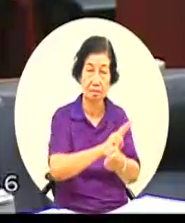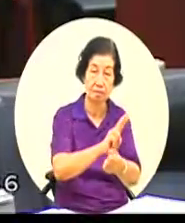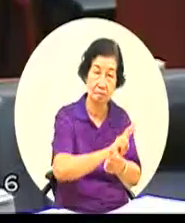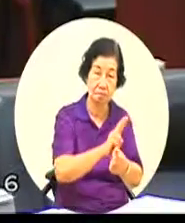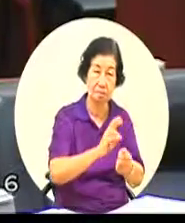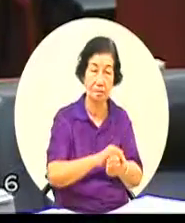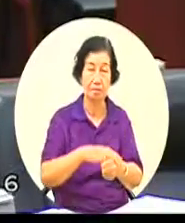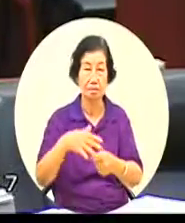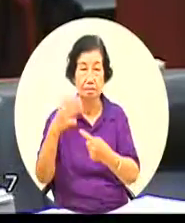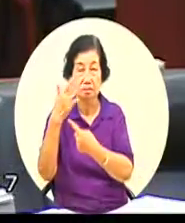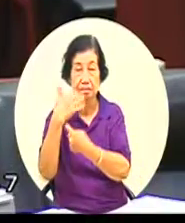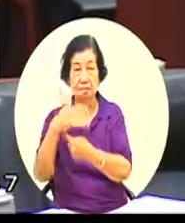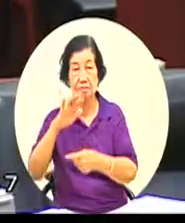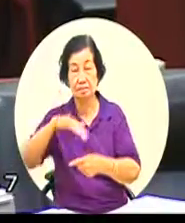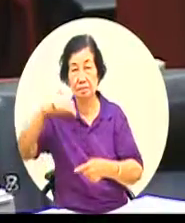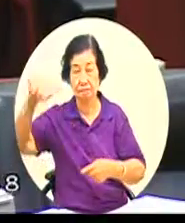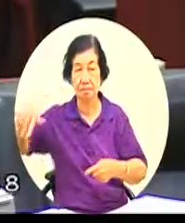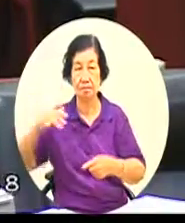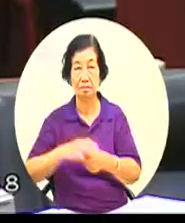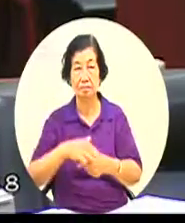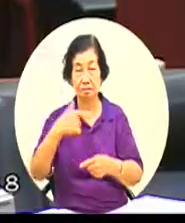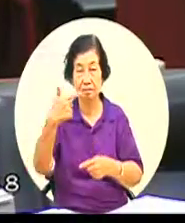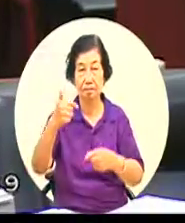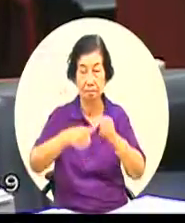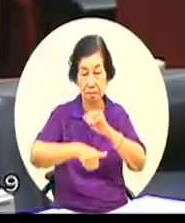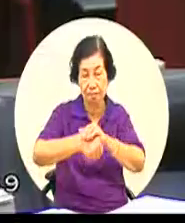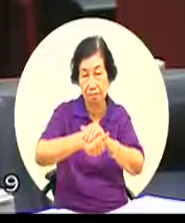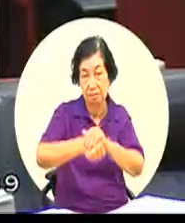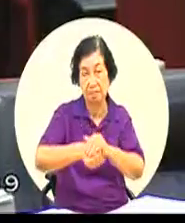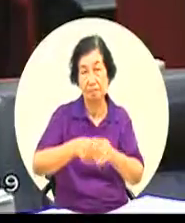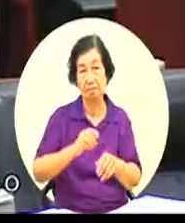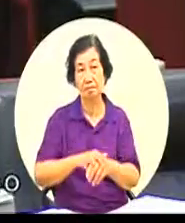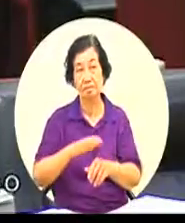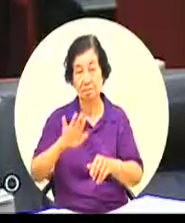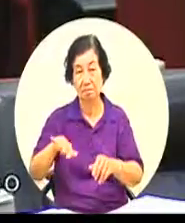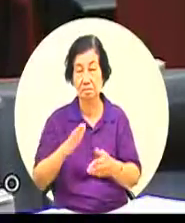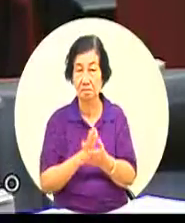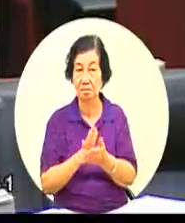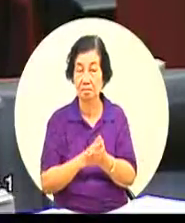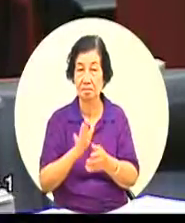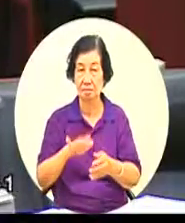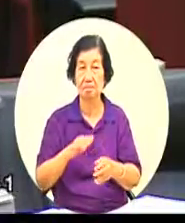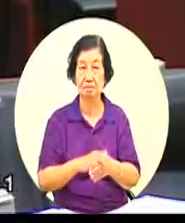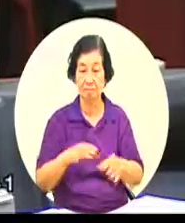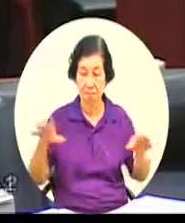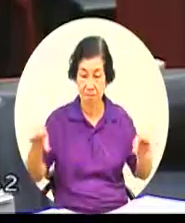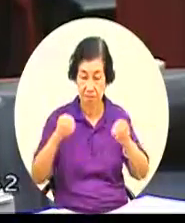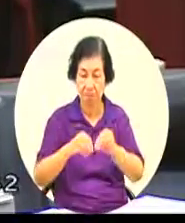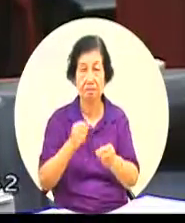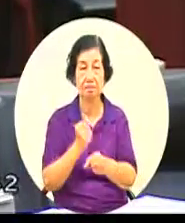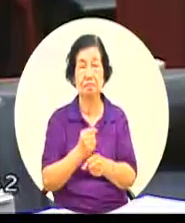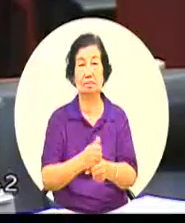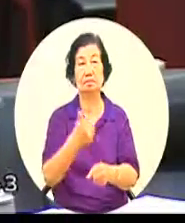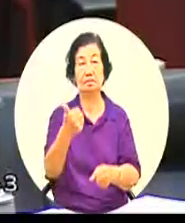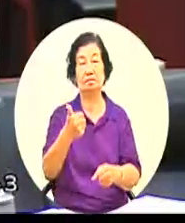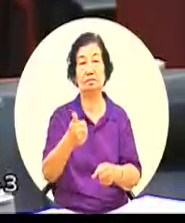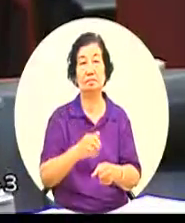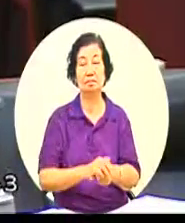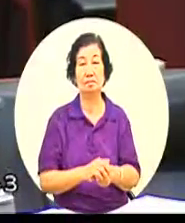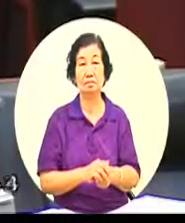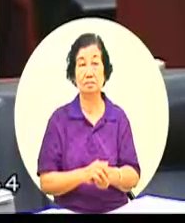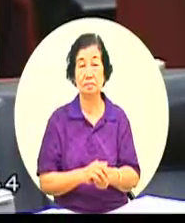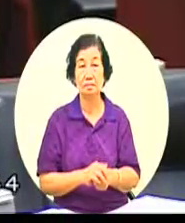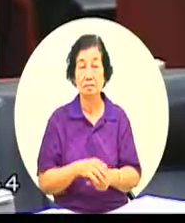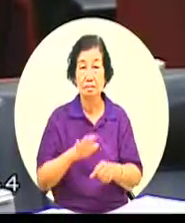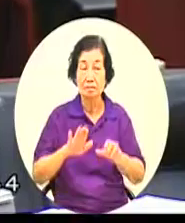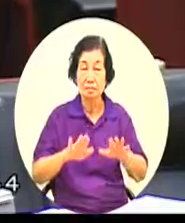间。但是甲进有人点嘛，进大家点都学了。安怎讲呢？安尼配套做了真好，囡仔甲在校免家长